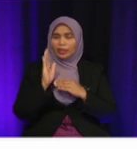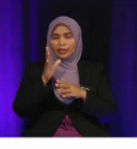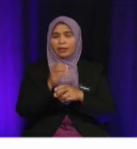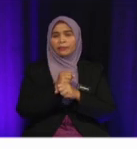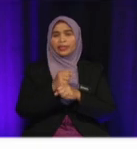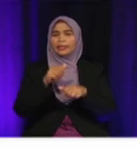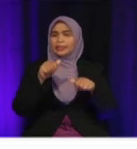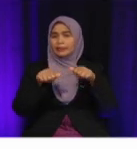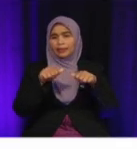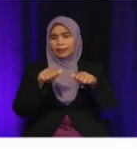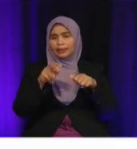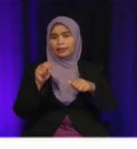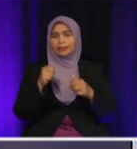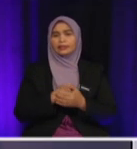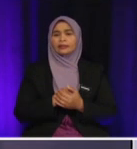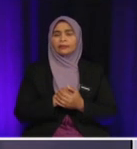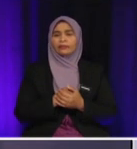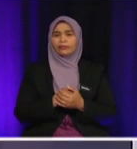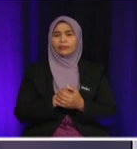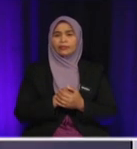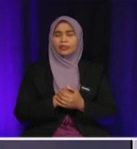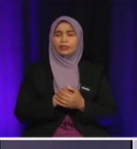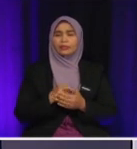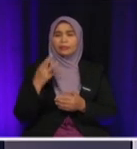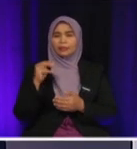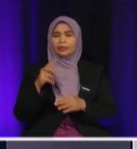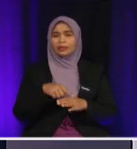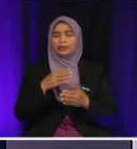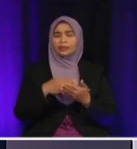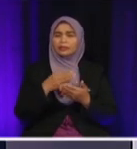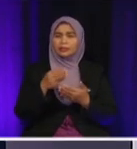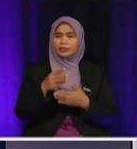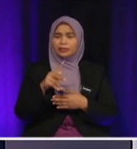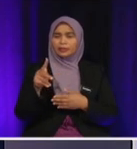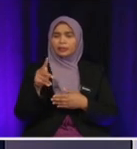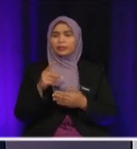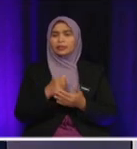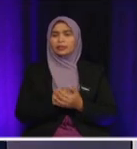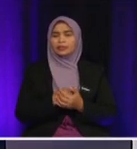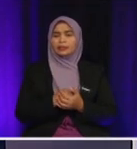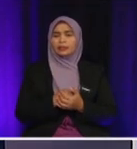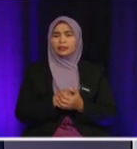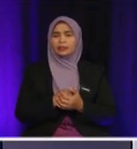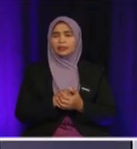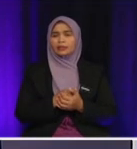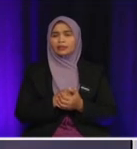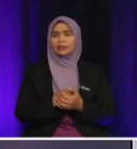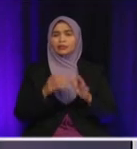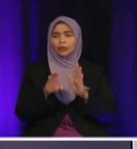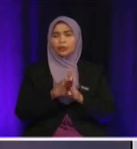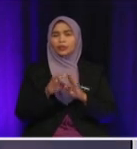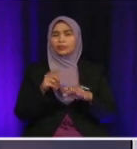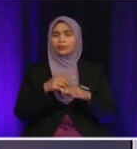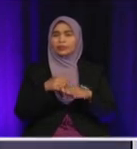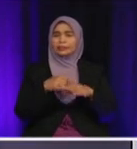sebab mereka mendapat orang kata diberikan apa ni? Orang yang ditindas diberikan pembelaan